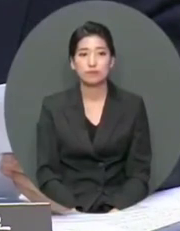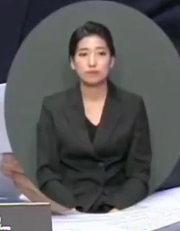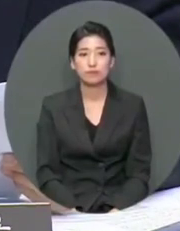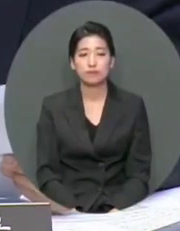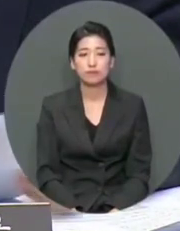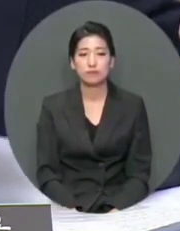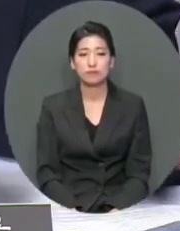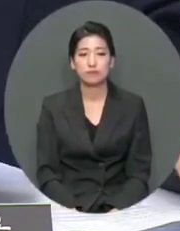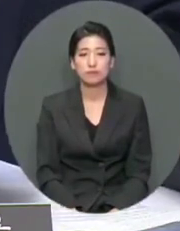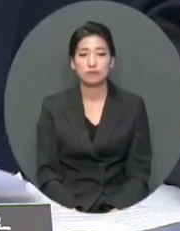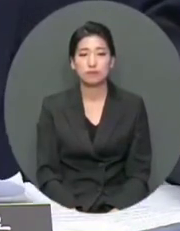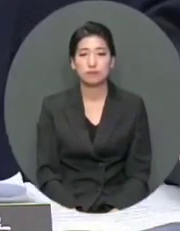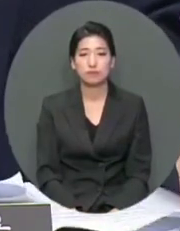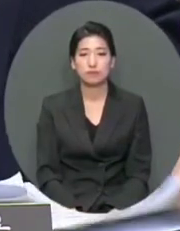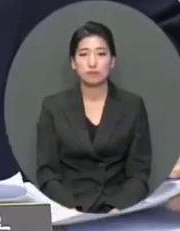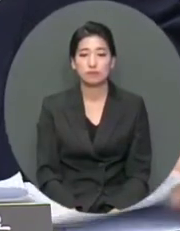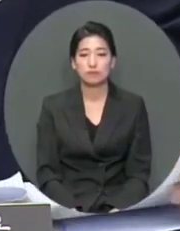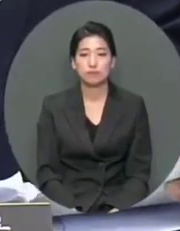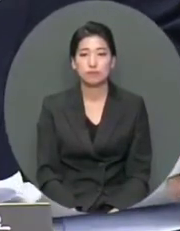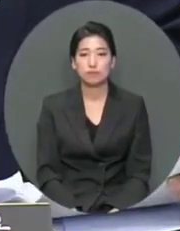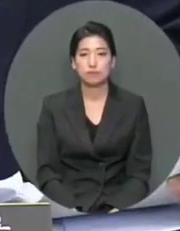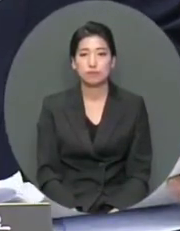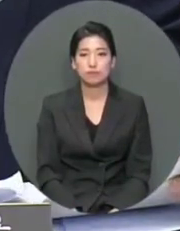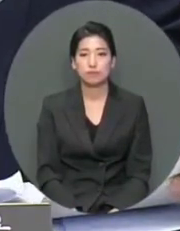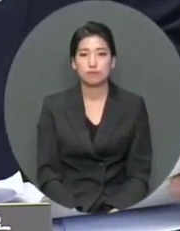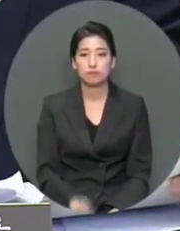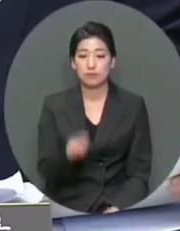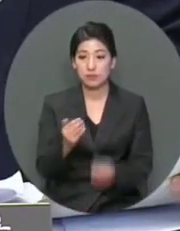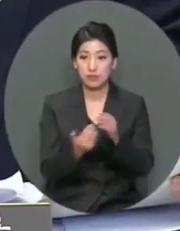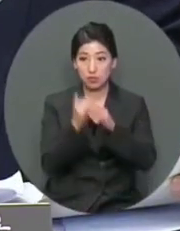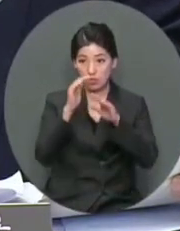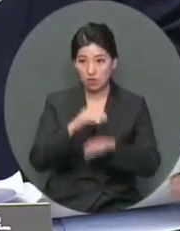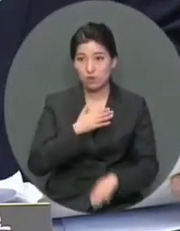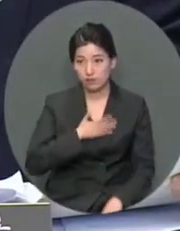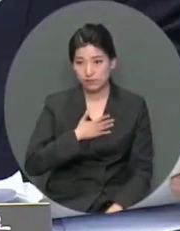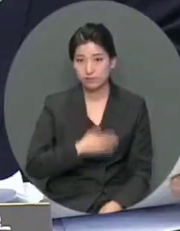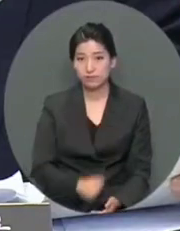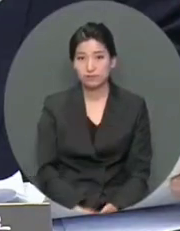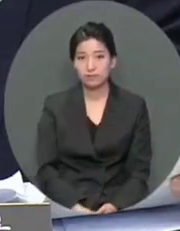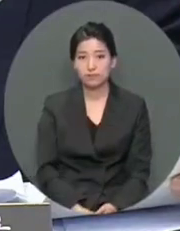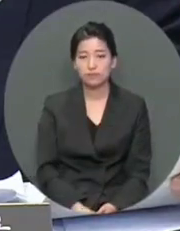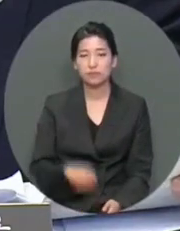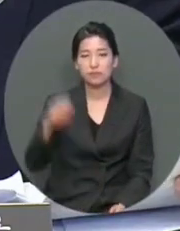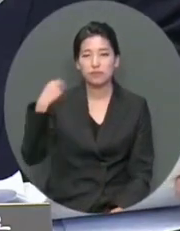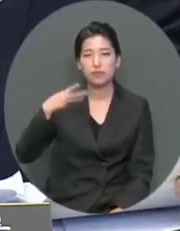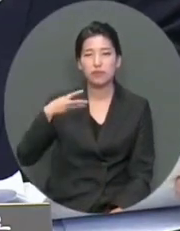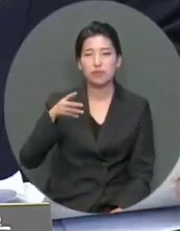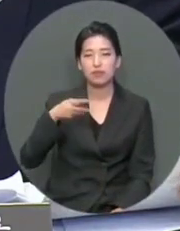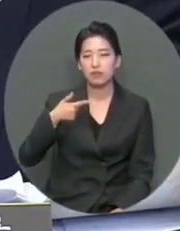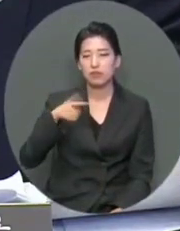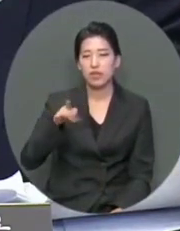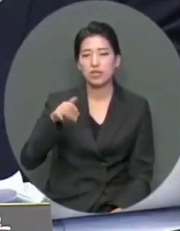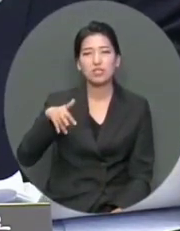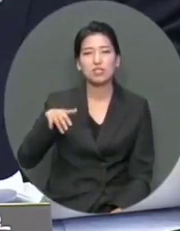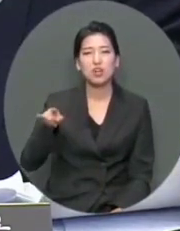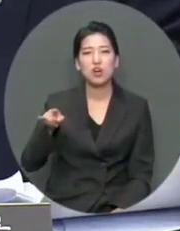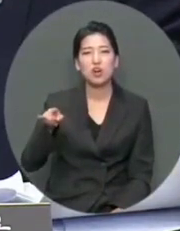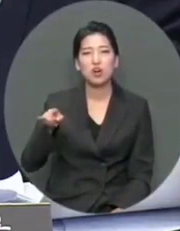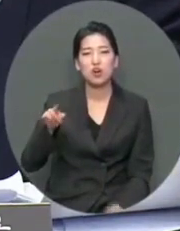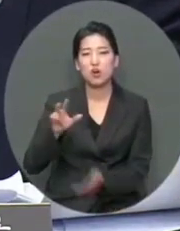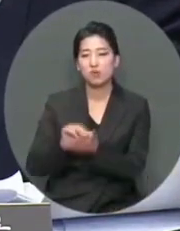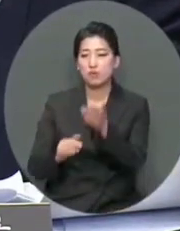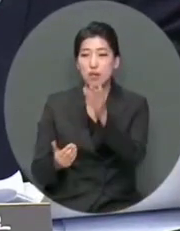그게 이제 그 사건은 뭐 잘 아시겠지만 정은호 전 네이처 퍼블릭 대표 사건이 터졌고